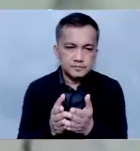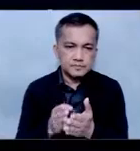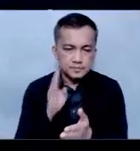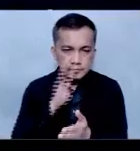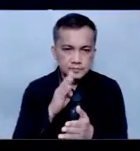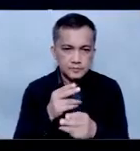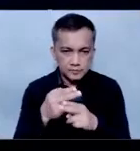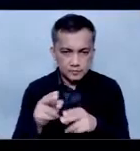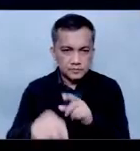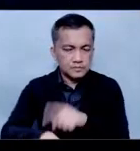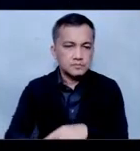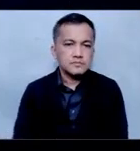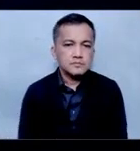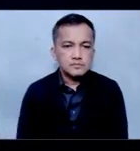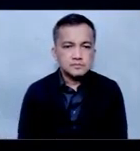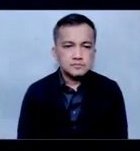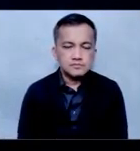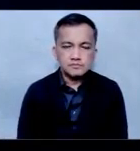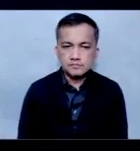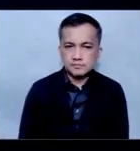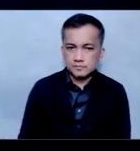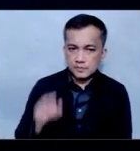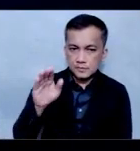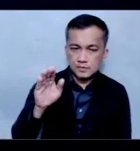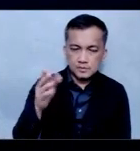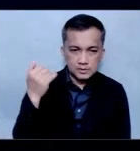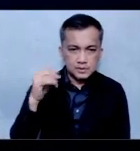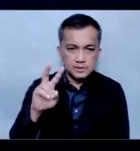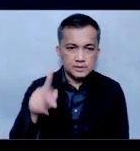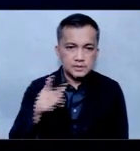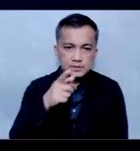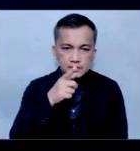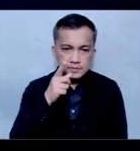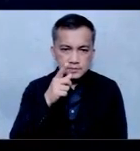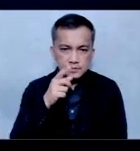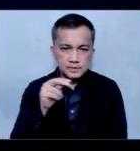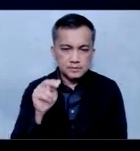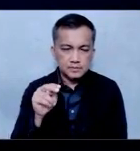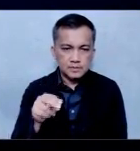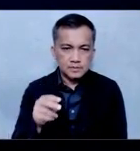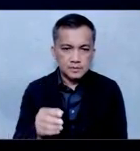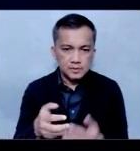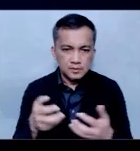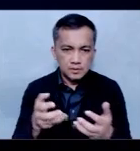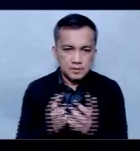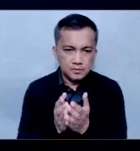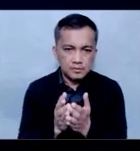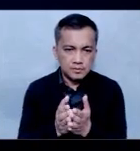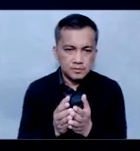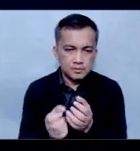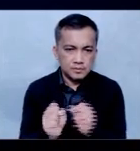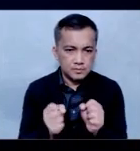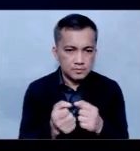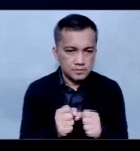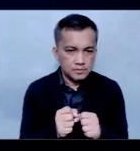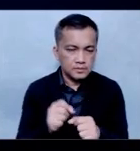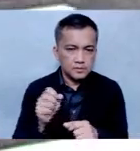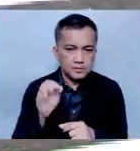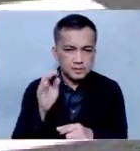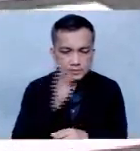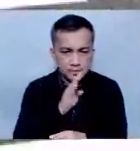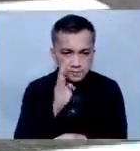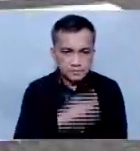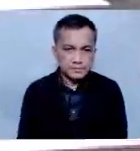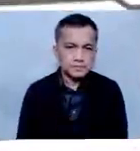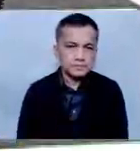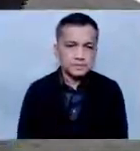panahon. Nauna nang nanawagan si dating Vice President Lenny Robredo ng mga rubber boats para sagipin ang kanyang mga kababayang Bicolano.